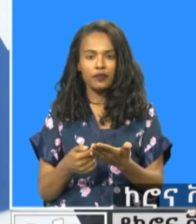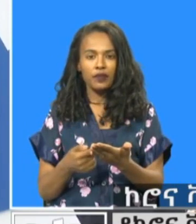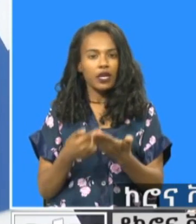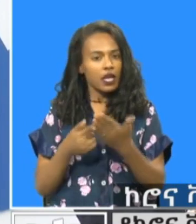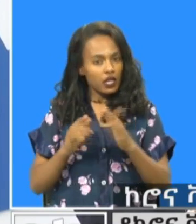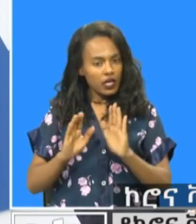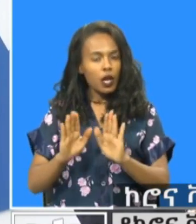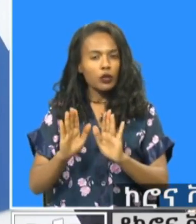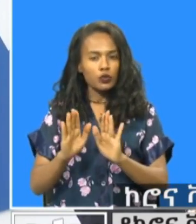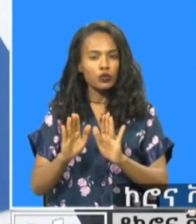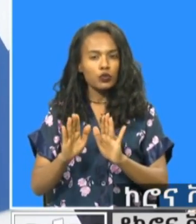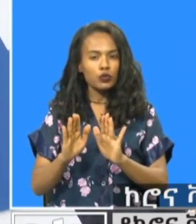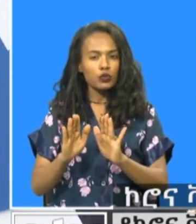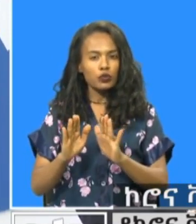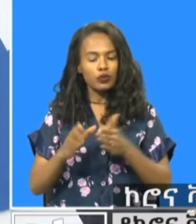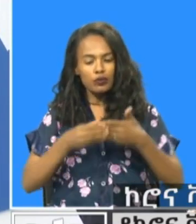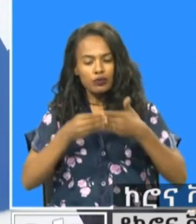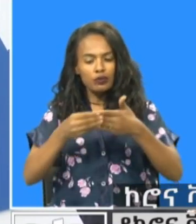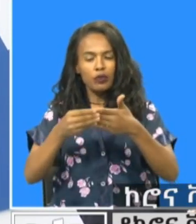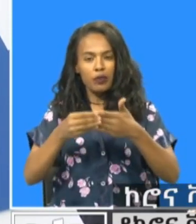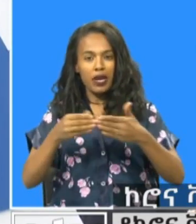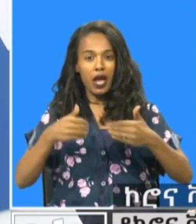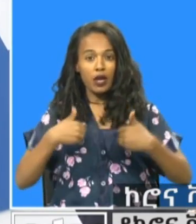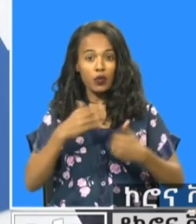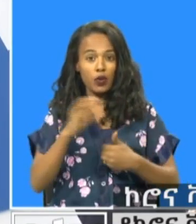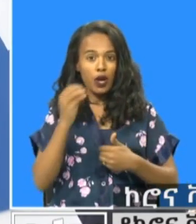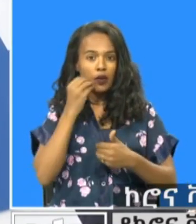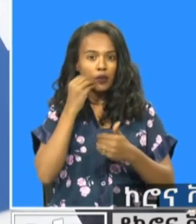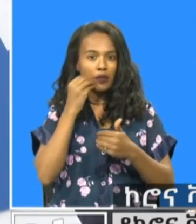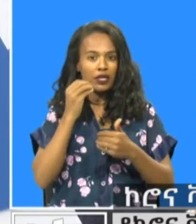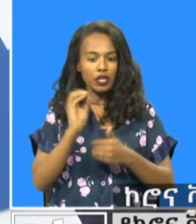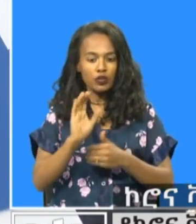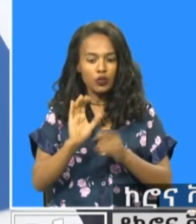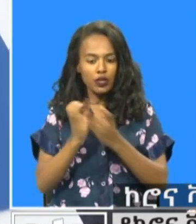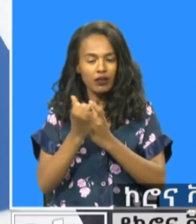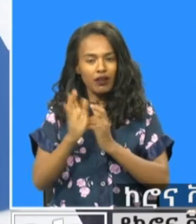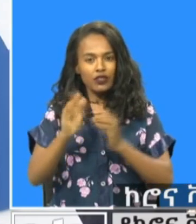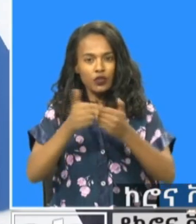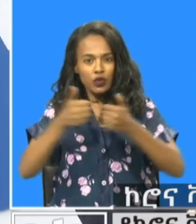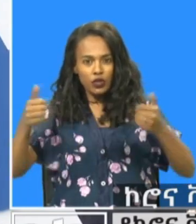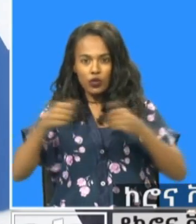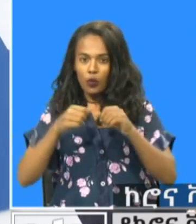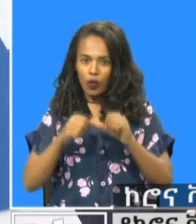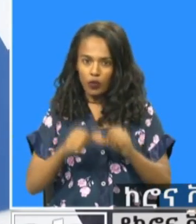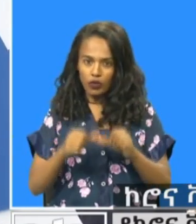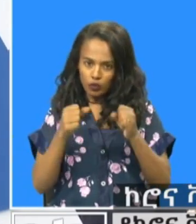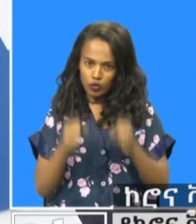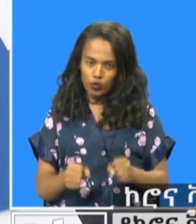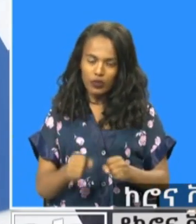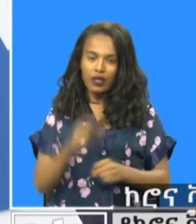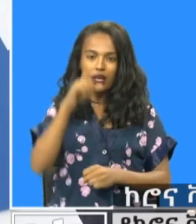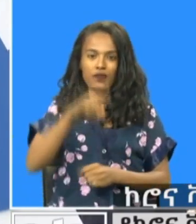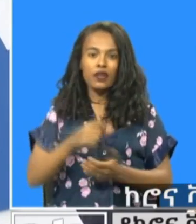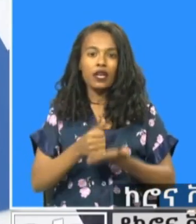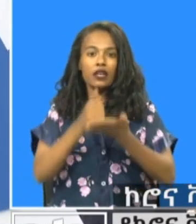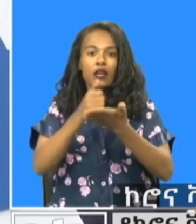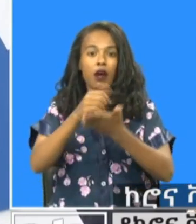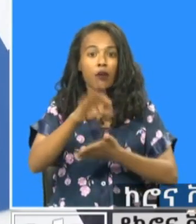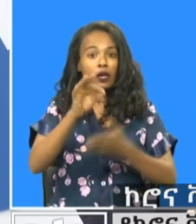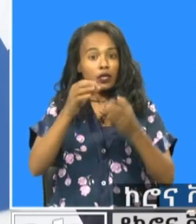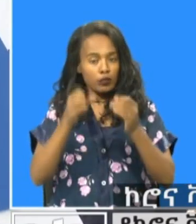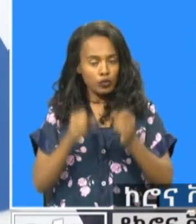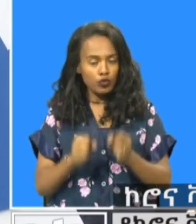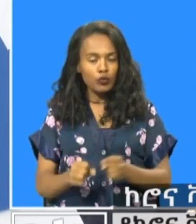ይሄን የራሱ ጋይድላይን ያለውና የቤታቸው ሁኔታ ራሳቸው ለይተው ማቆየት የሚችሉበት አስፈላጊው ድጋፍ ማግኘት